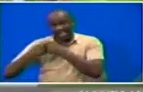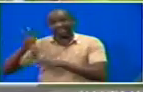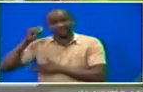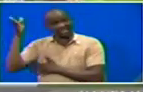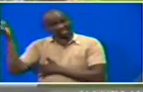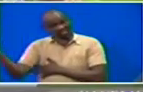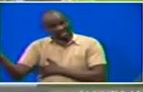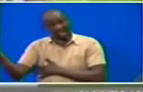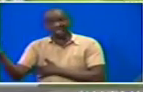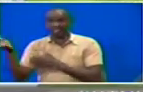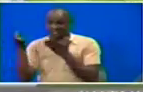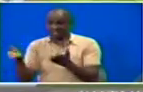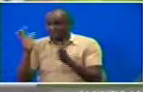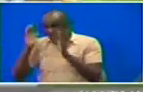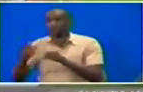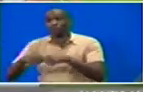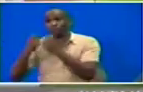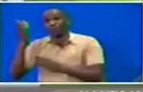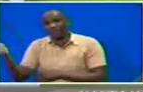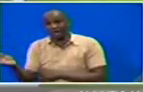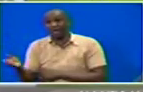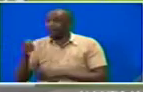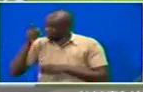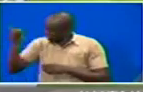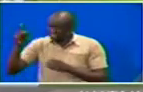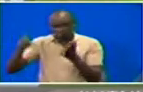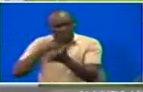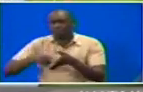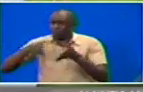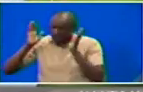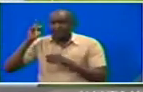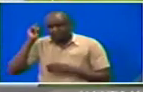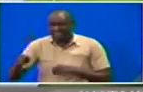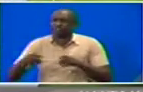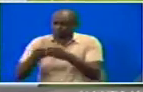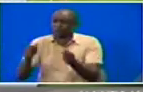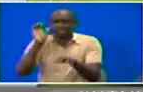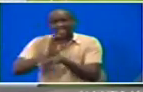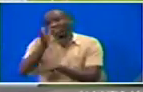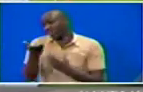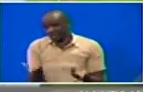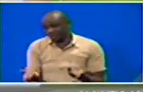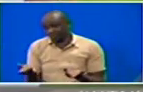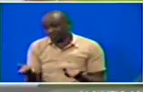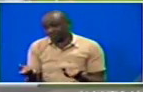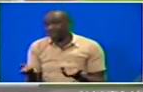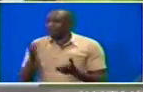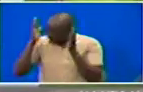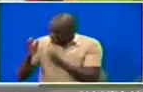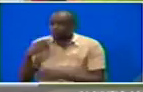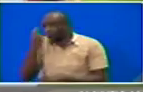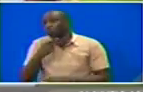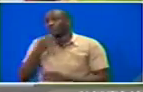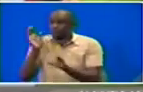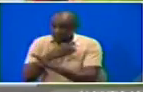tunaziona kwenye screen, mwimbaji amefanya hivi na hivi, hazifai kuwa pale. Zinafaa kutengenezeka kanisani. Kwa hivyo kila mwimbaji kama